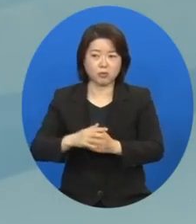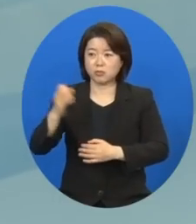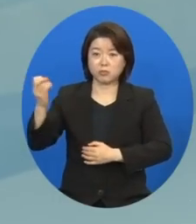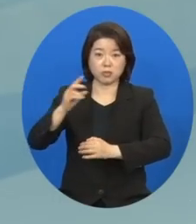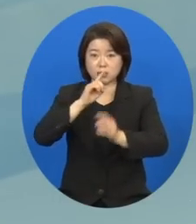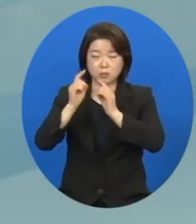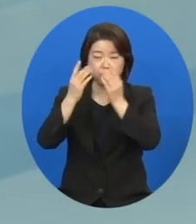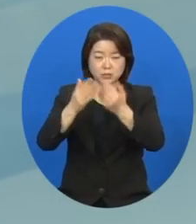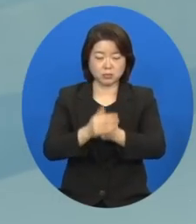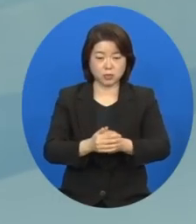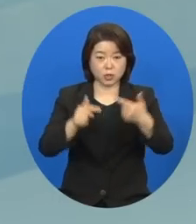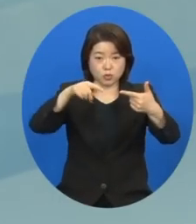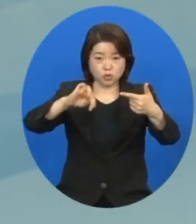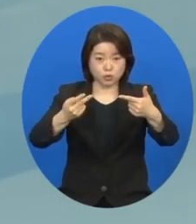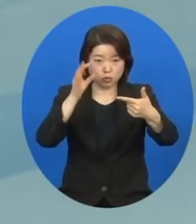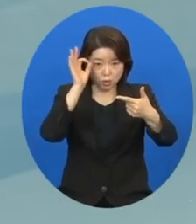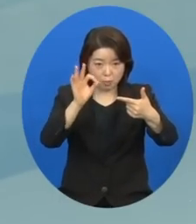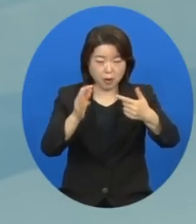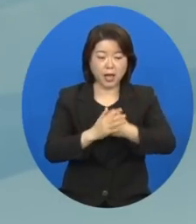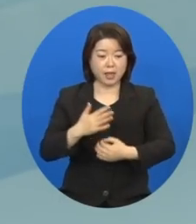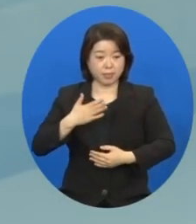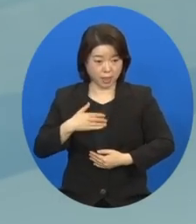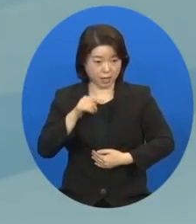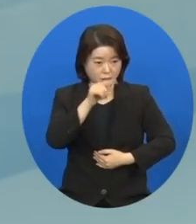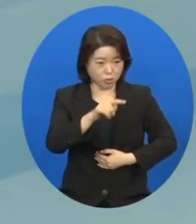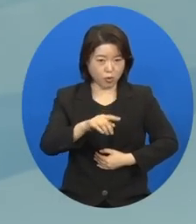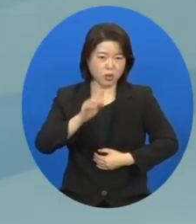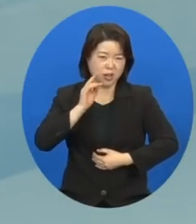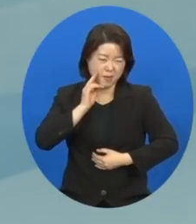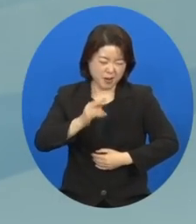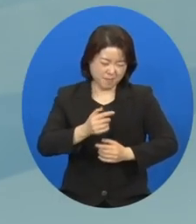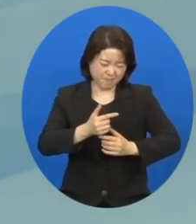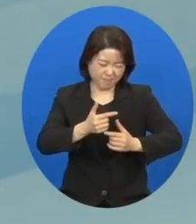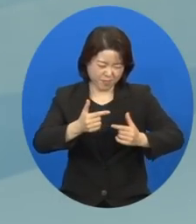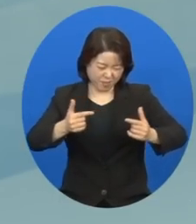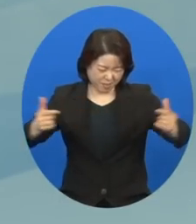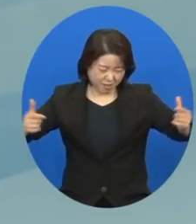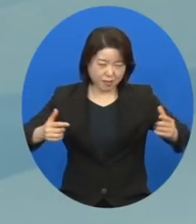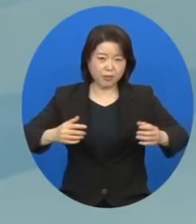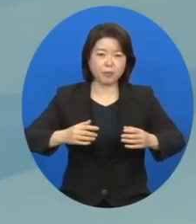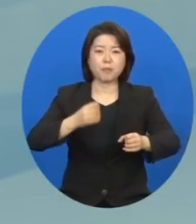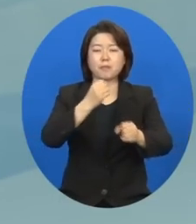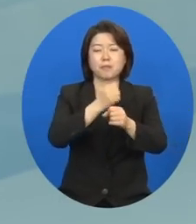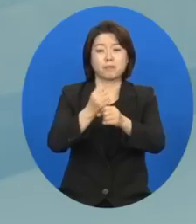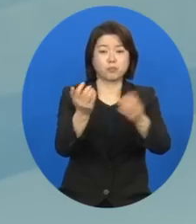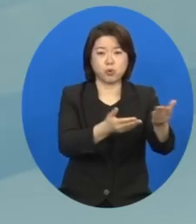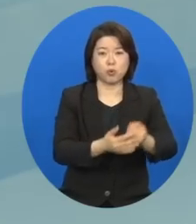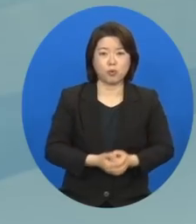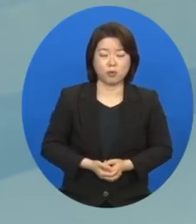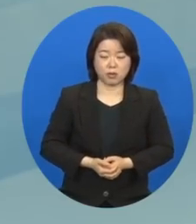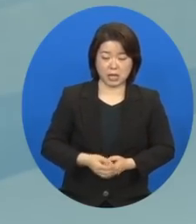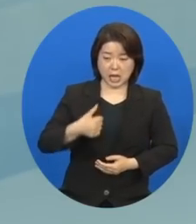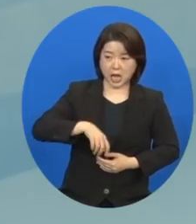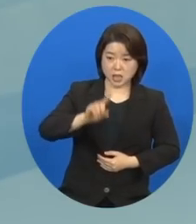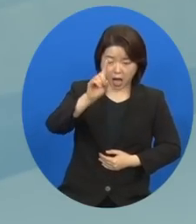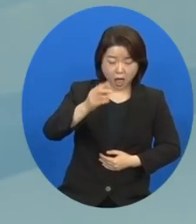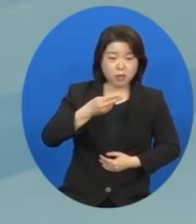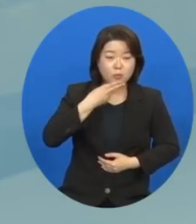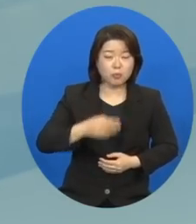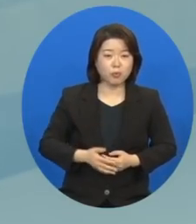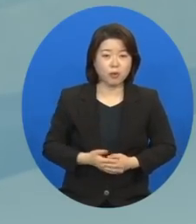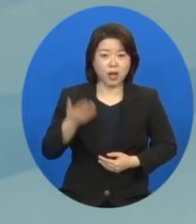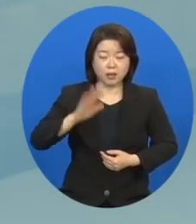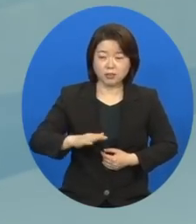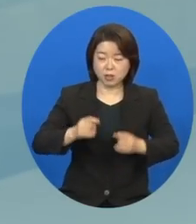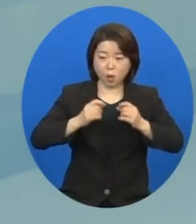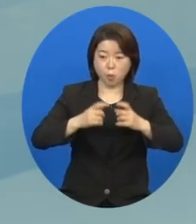말씀드리지만 6절을 보세요. 내가 너로 심히 번성하게 하리니. 아니 지금 자녀 하나 없어요. 근데 심히